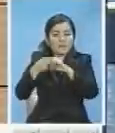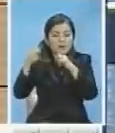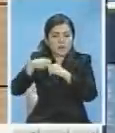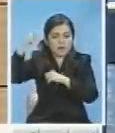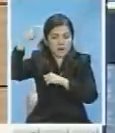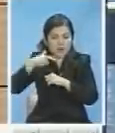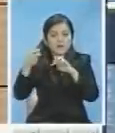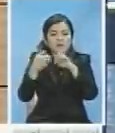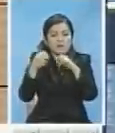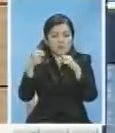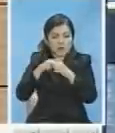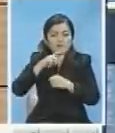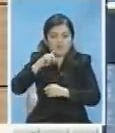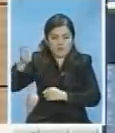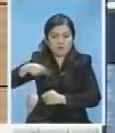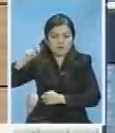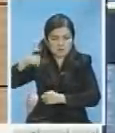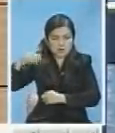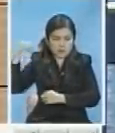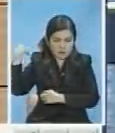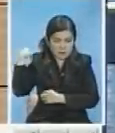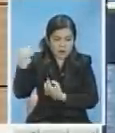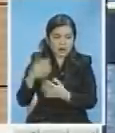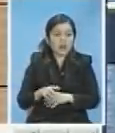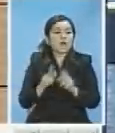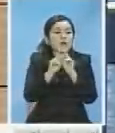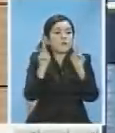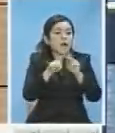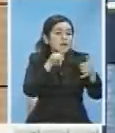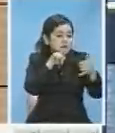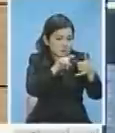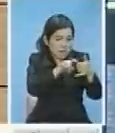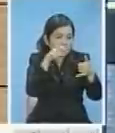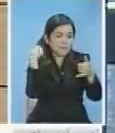อย่างที่ผมกำลังบอกกันผมถามว่าท่านกรรมาธิการได้สอบถามเรื่องนี้หรือไม่